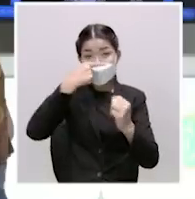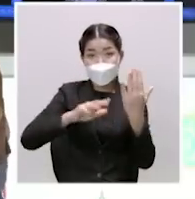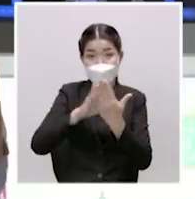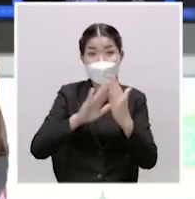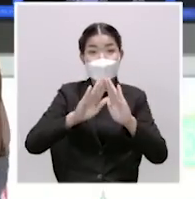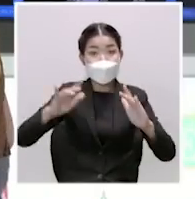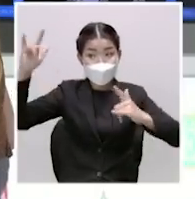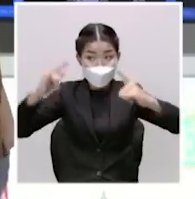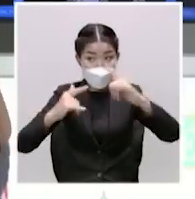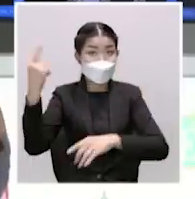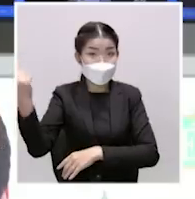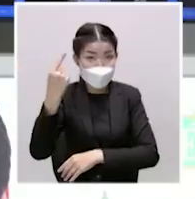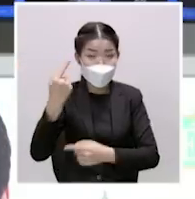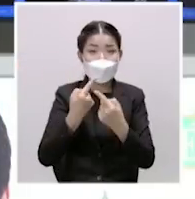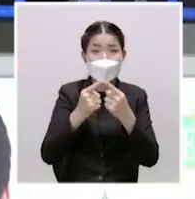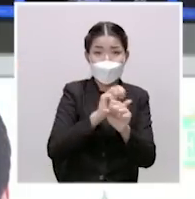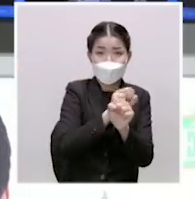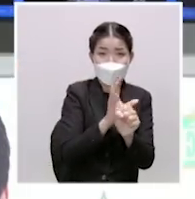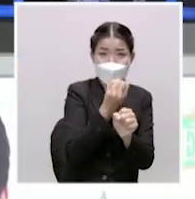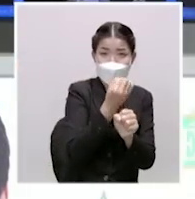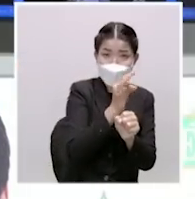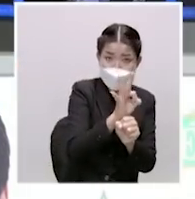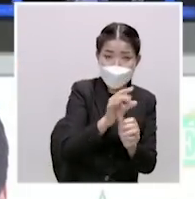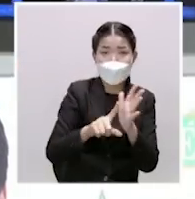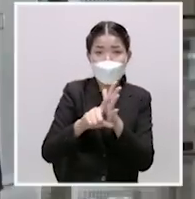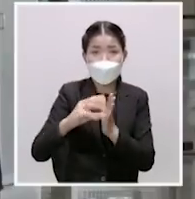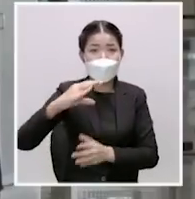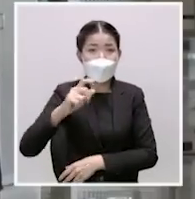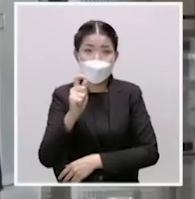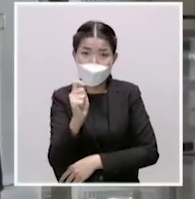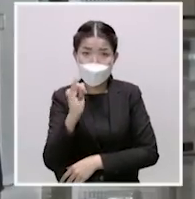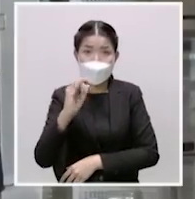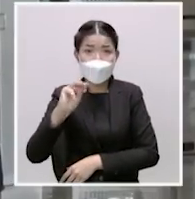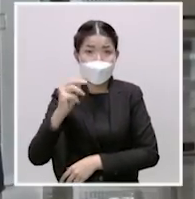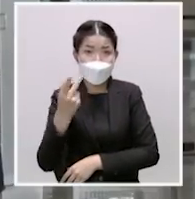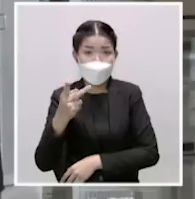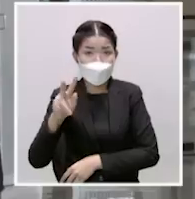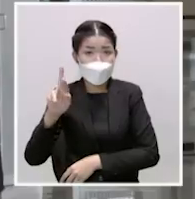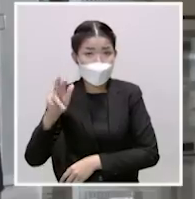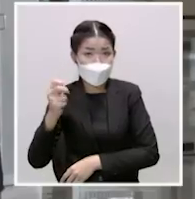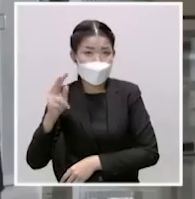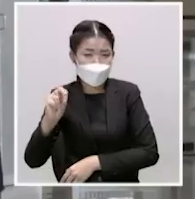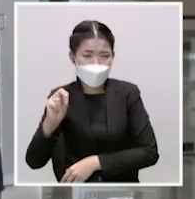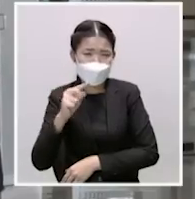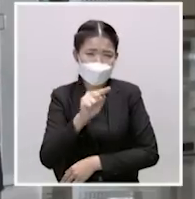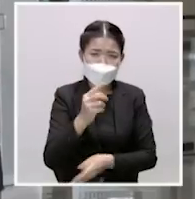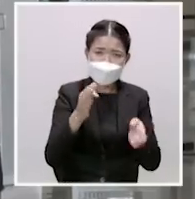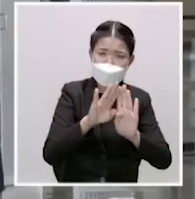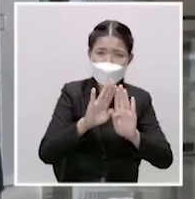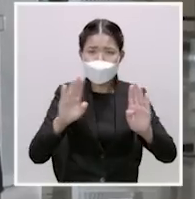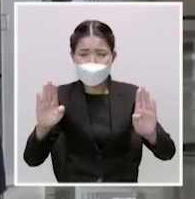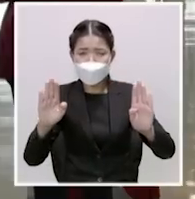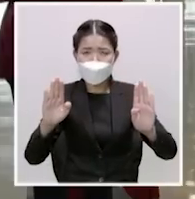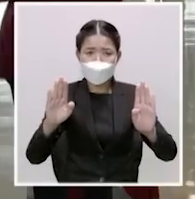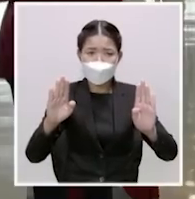แต่นะครับโรคอุบัติใหม่นะครับโควิด19หรือโอไมครอนที่เข้ามาเนี่ยทำให้ปิดเปิดนะครับส่วนภาคเอกชนพอ